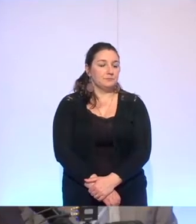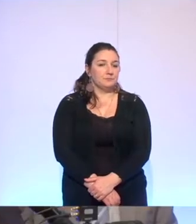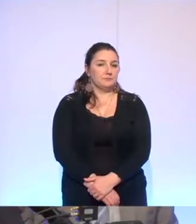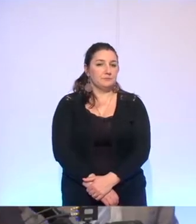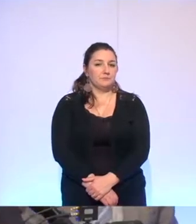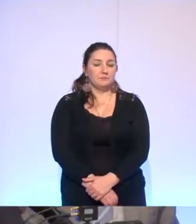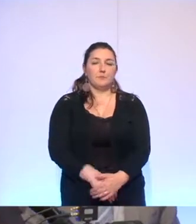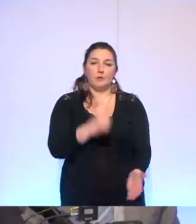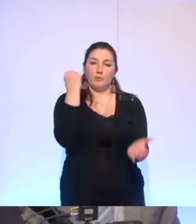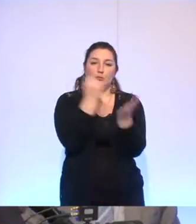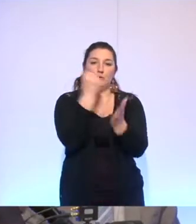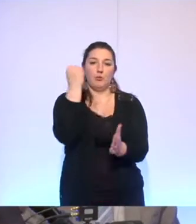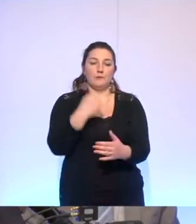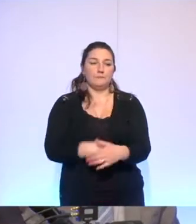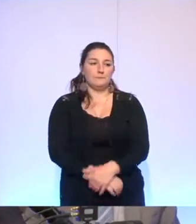Pour.